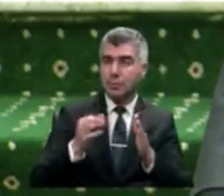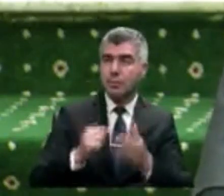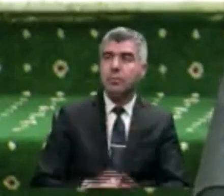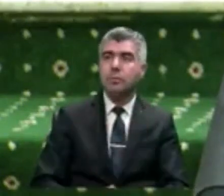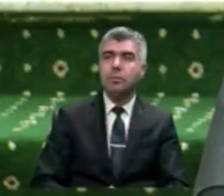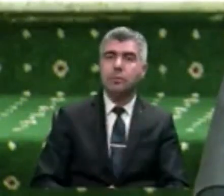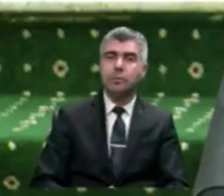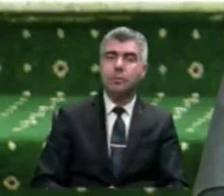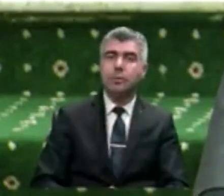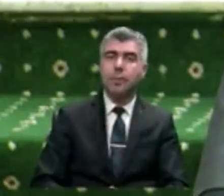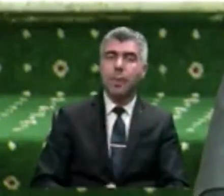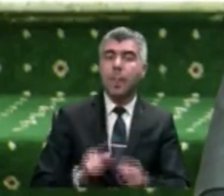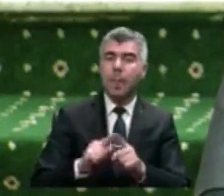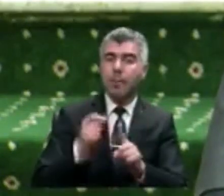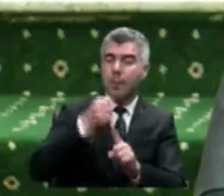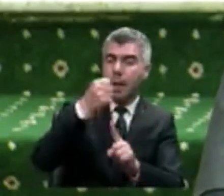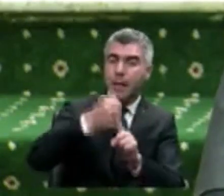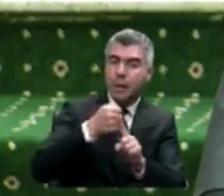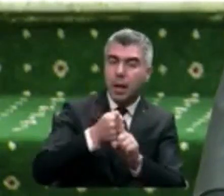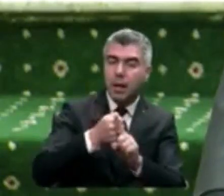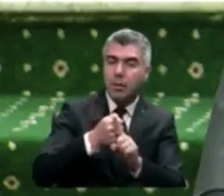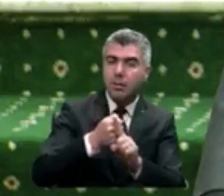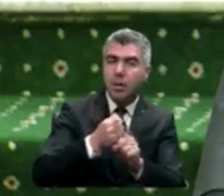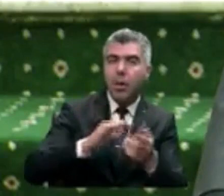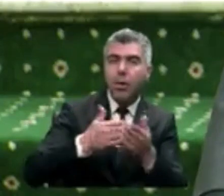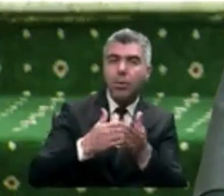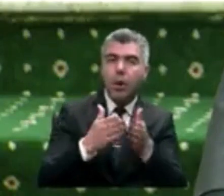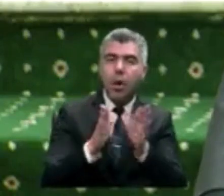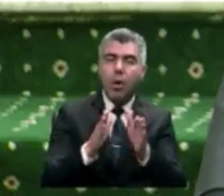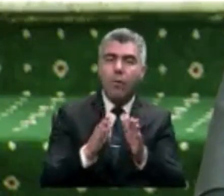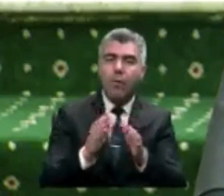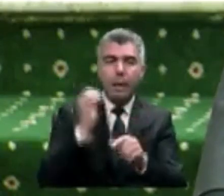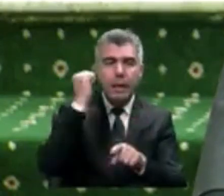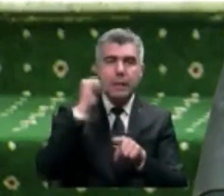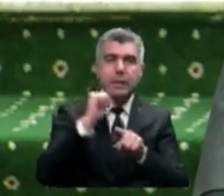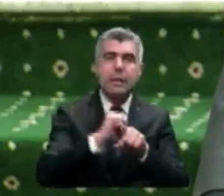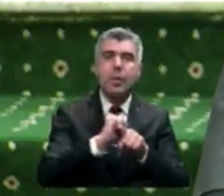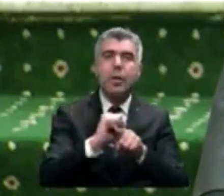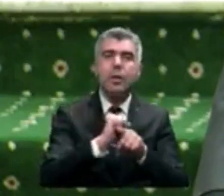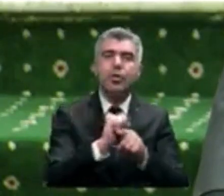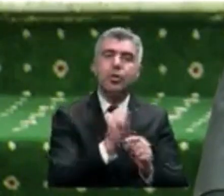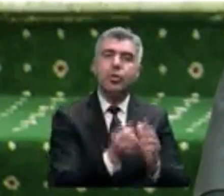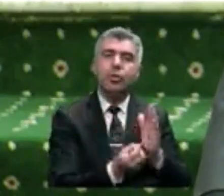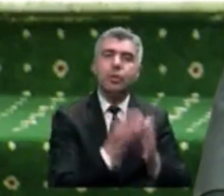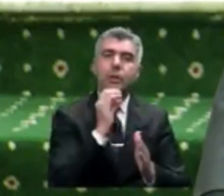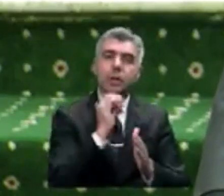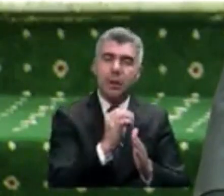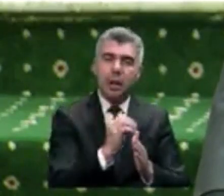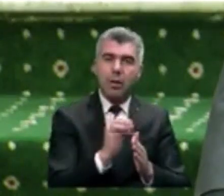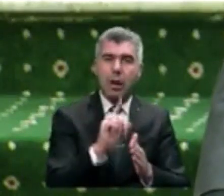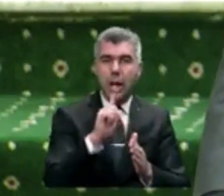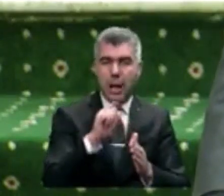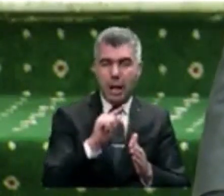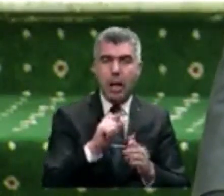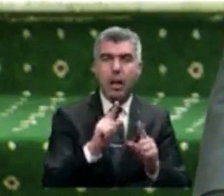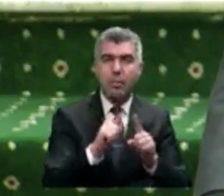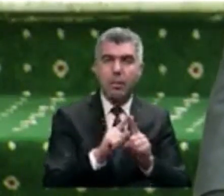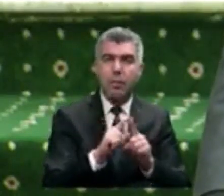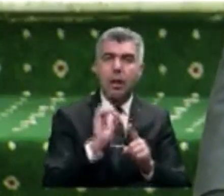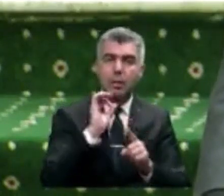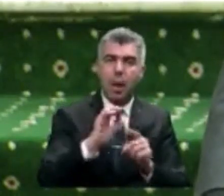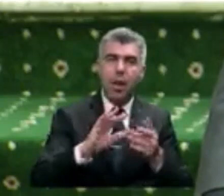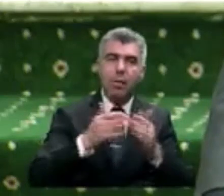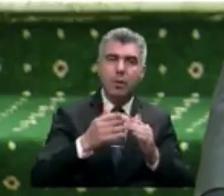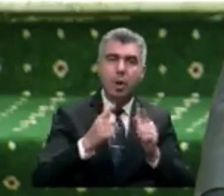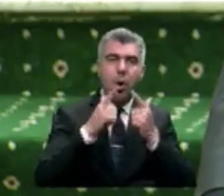ثقه ان هذا الاصلاح ينفتح على تكوينات جديده في مجال الدكتوه ومن ضمنها تكوينا اجباري في مجال الرقمنه